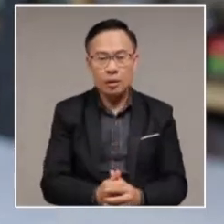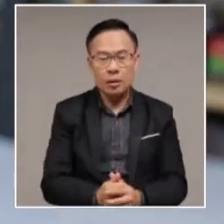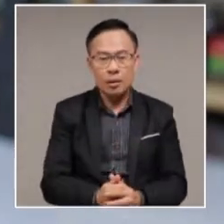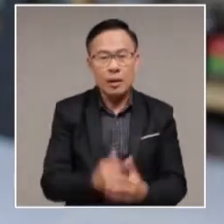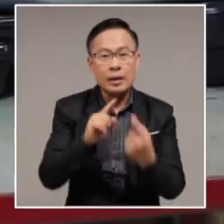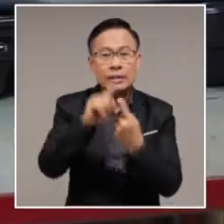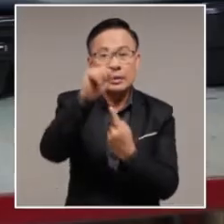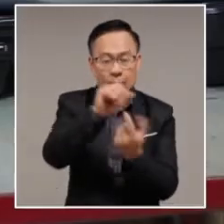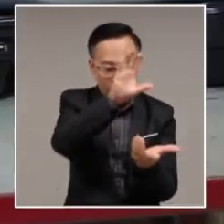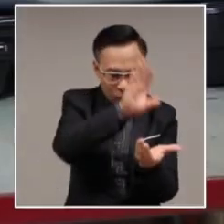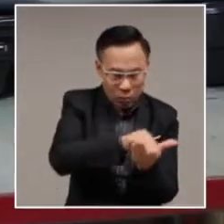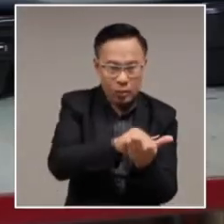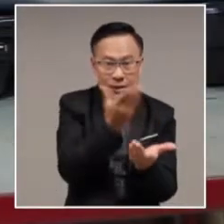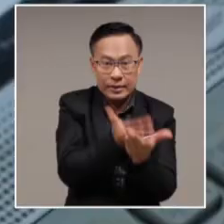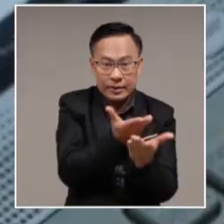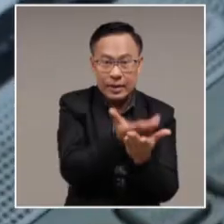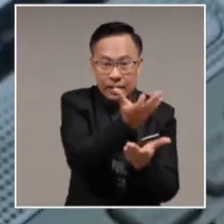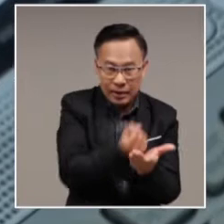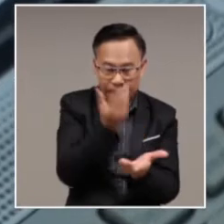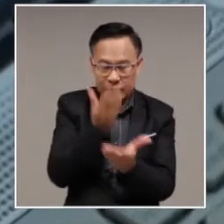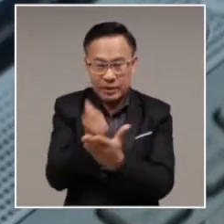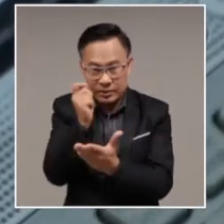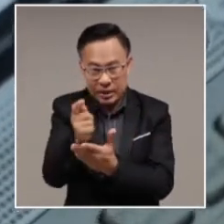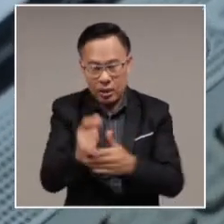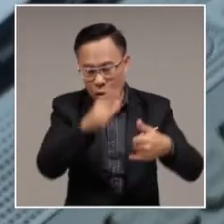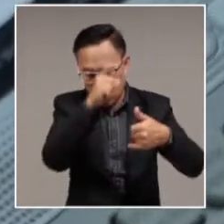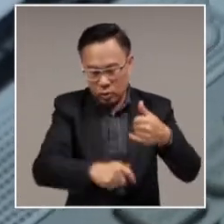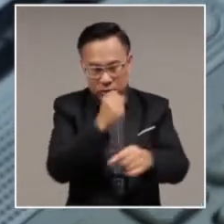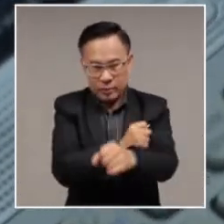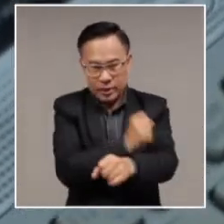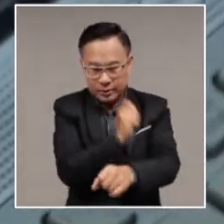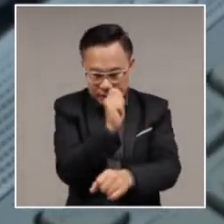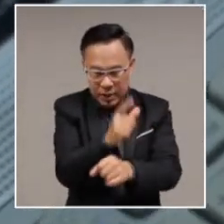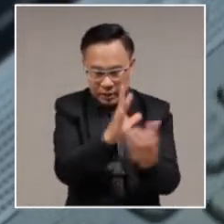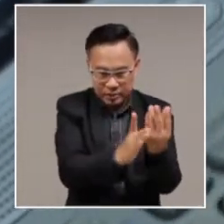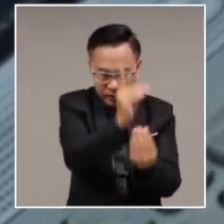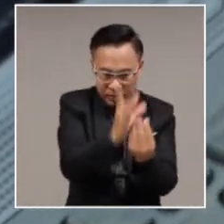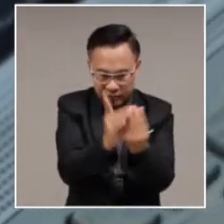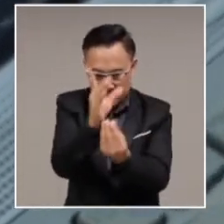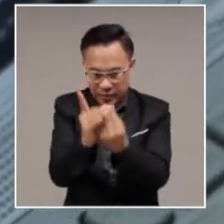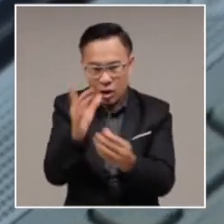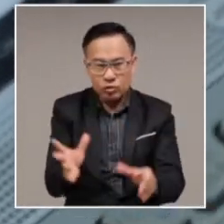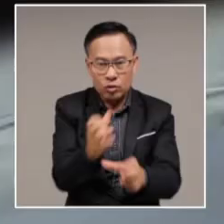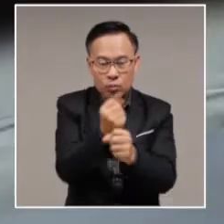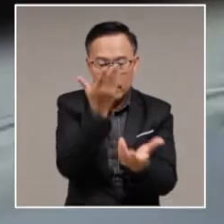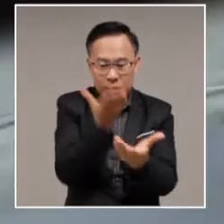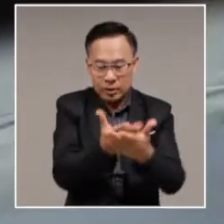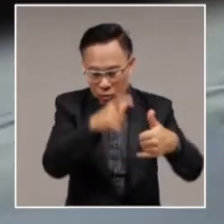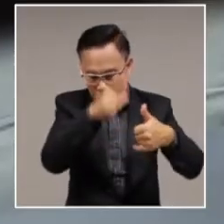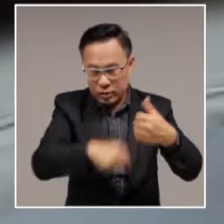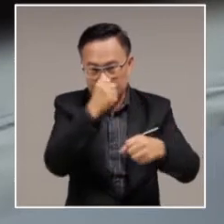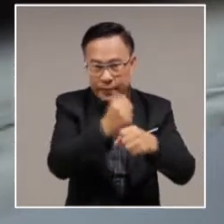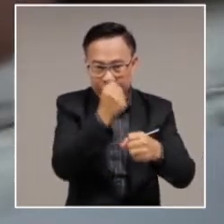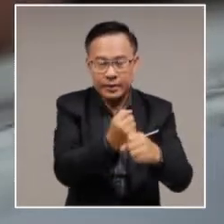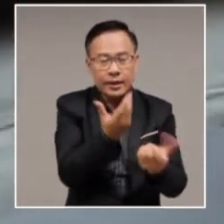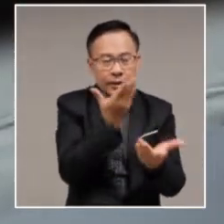่ก็จะลงรายรับรายจ่ายแล้วก็ยอดของช่างถึงเวลาตัดบิ๊กก็จะต้องสรุปรายได้ช่างคิดเป็